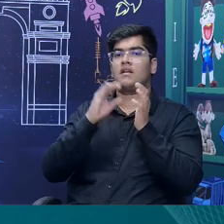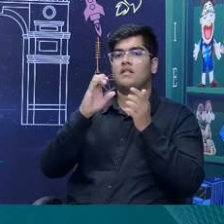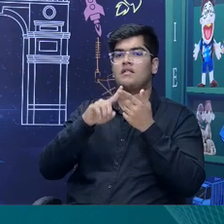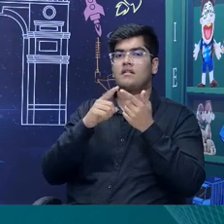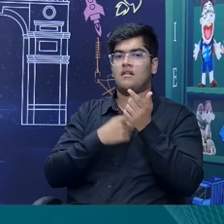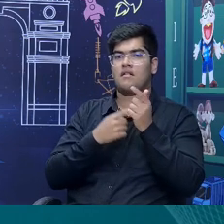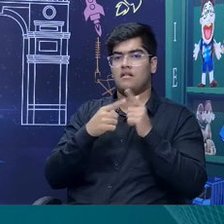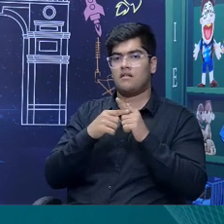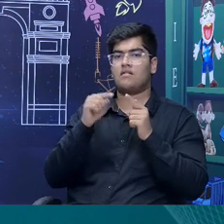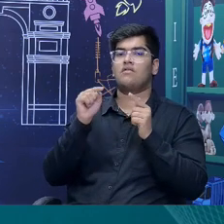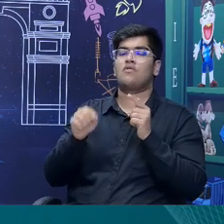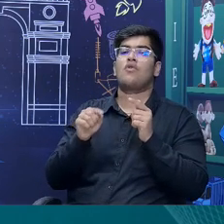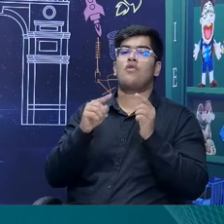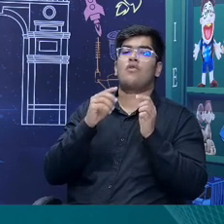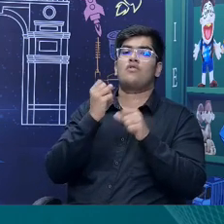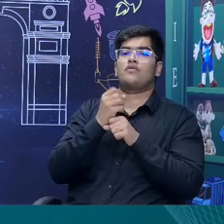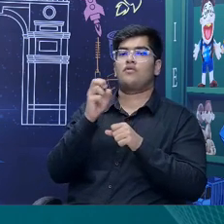books.nic.in